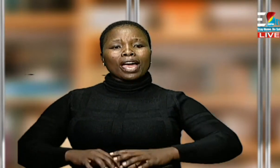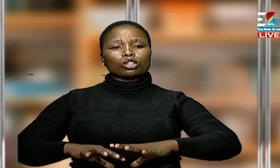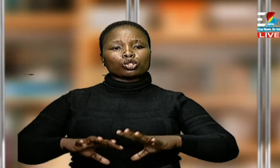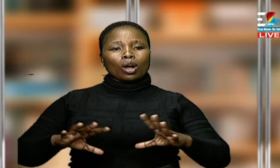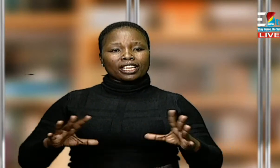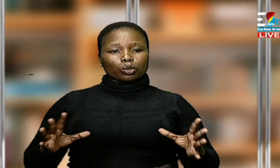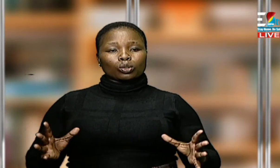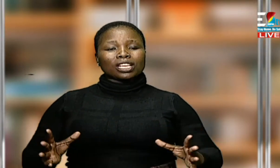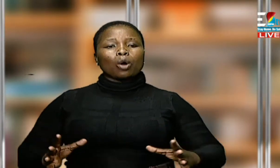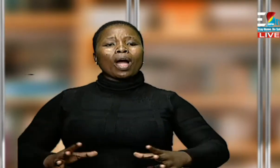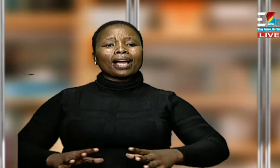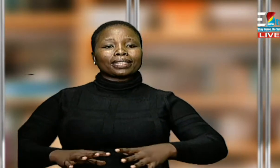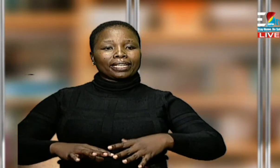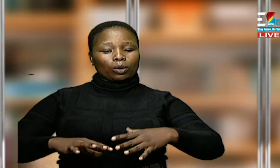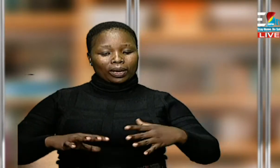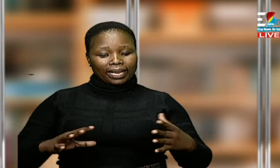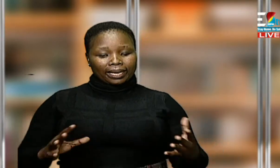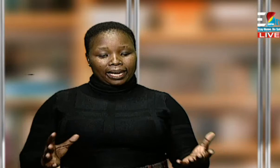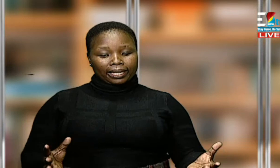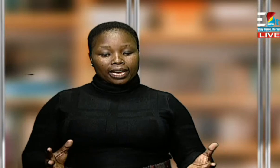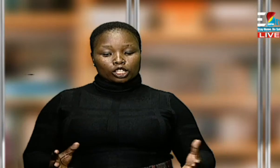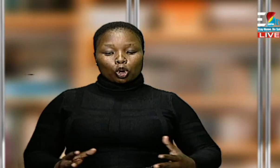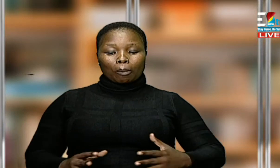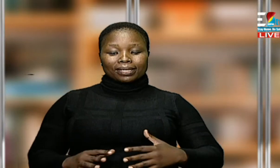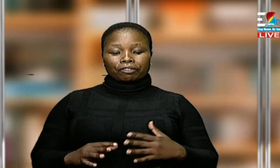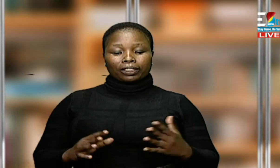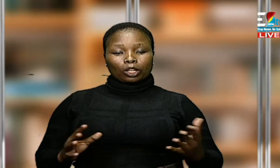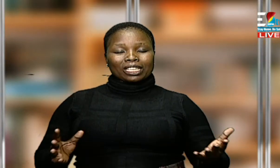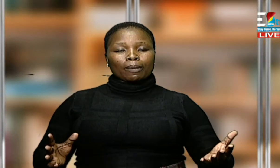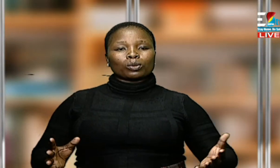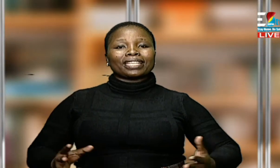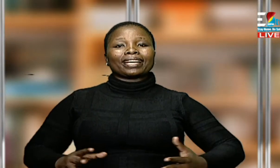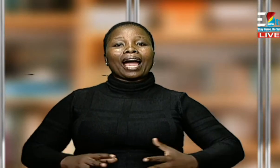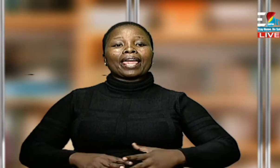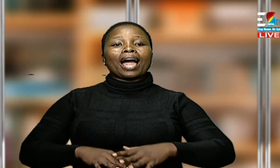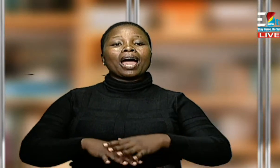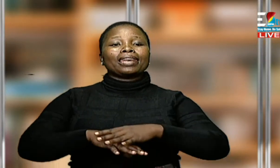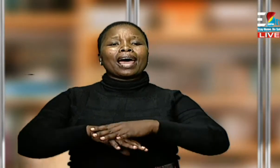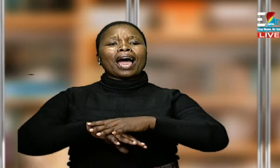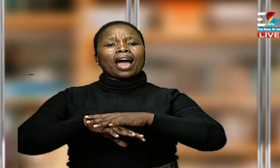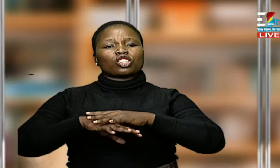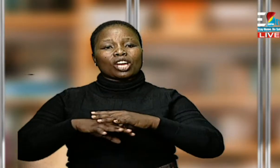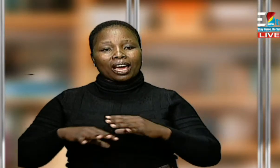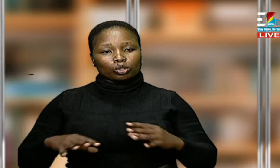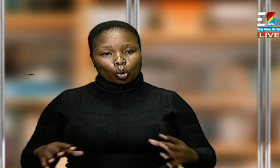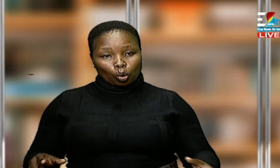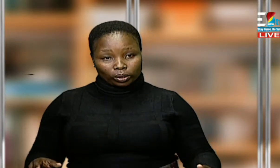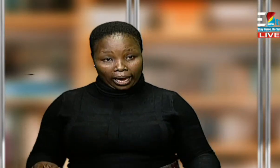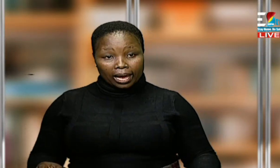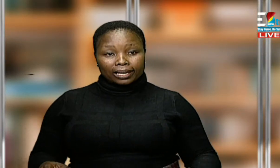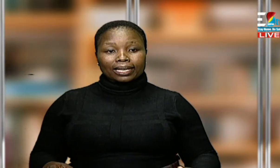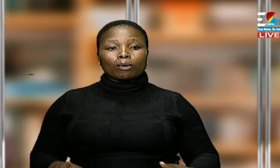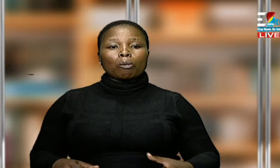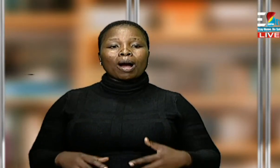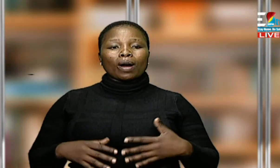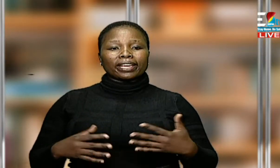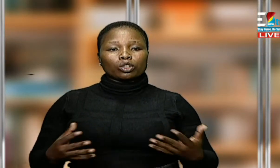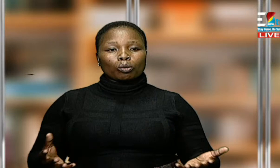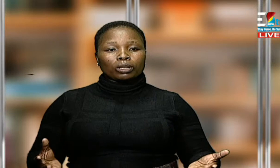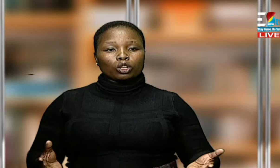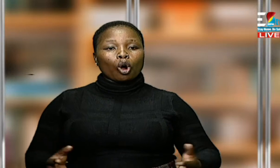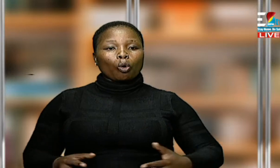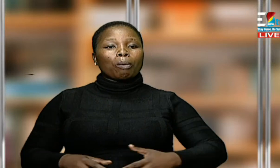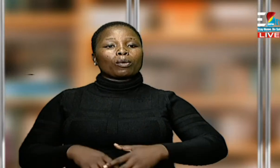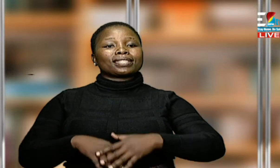yakho soyasonga nje ukuthi kwagcine kwentekene njengoba sivedelo nje lapha kusilikhaya lasha langconca kubangwa